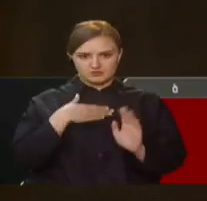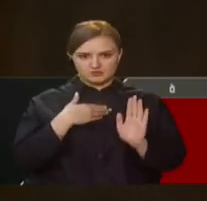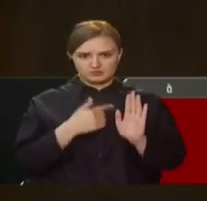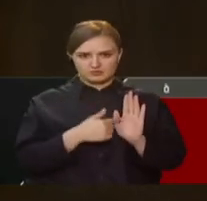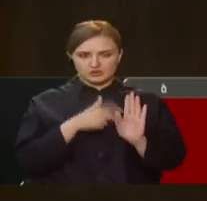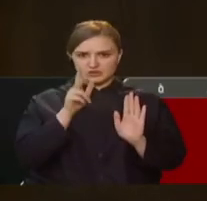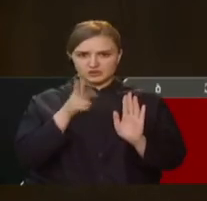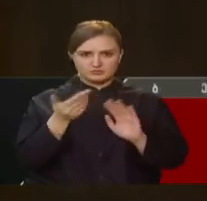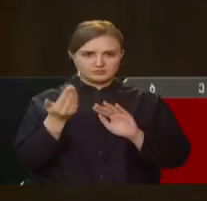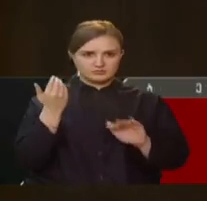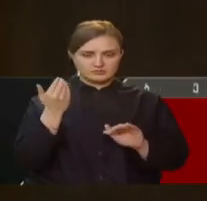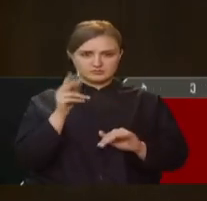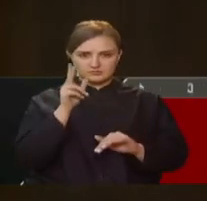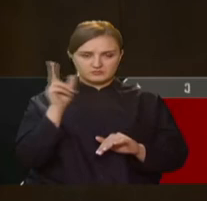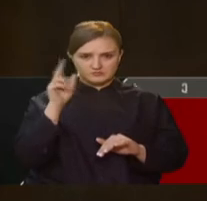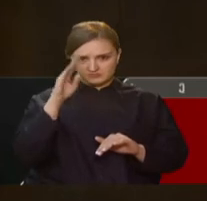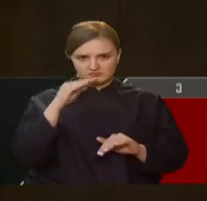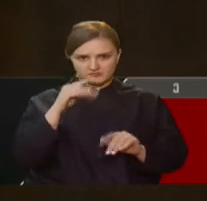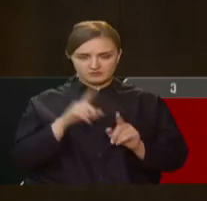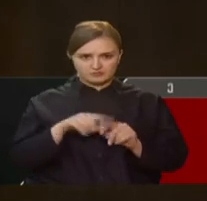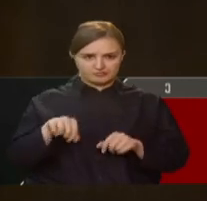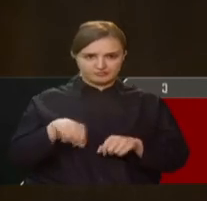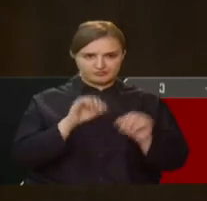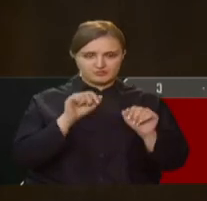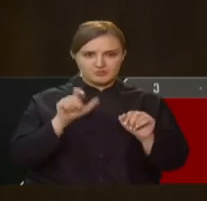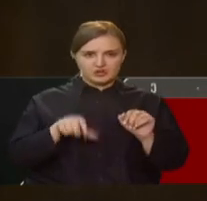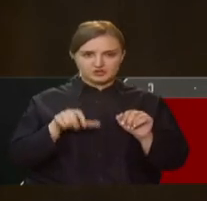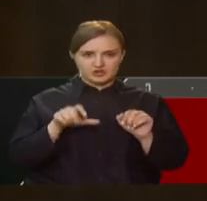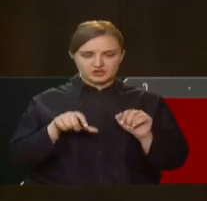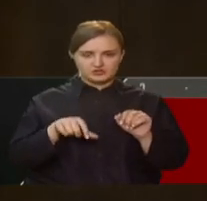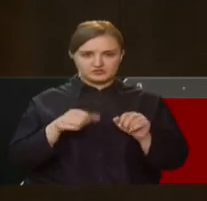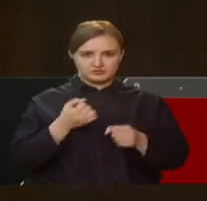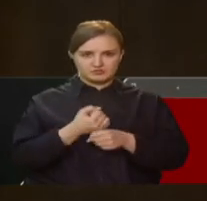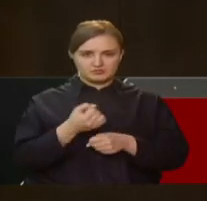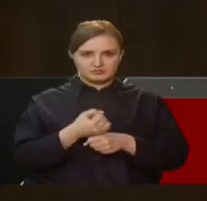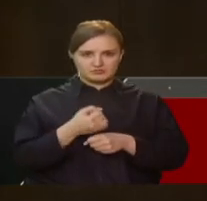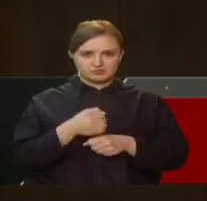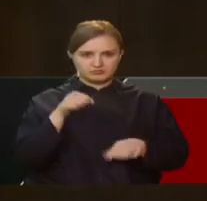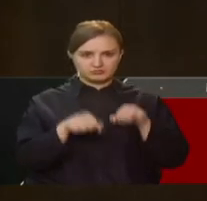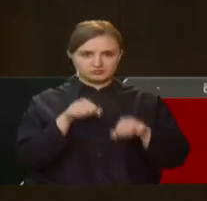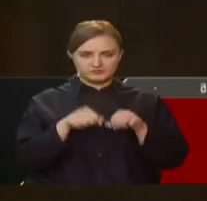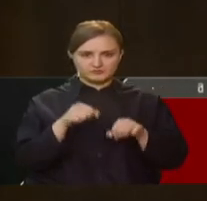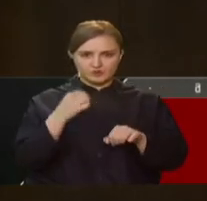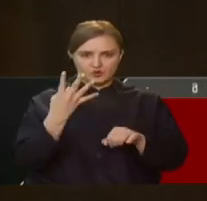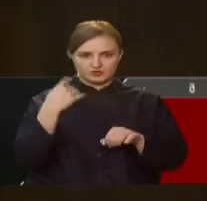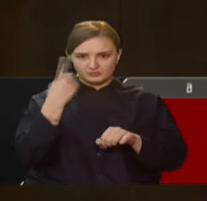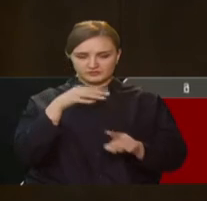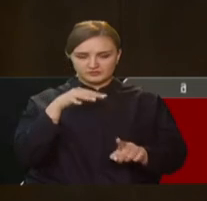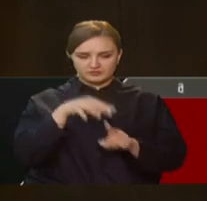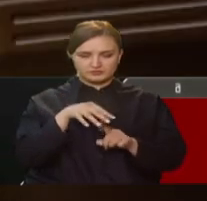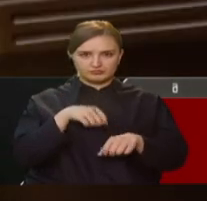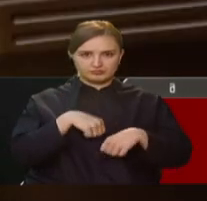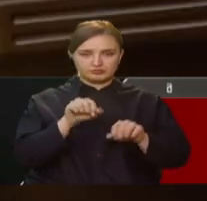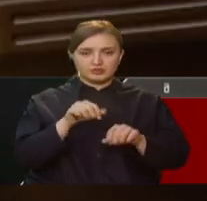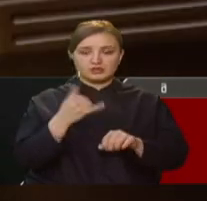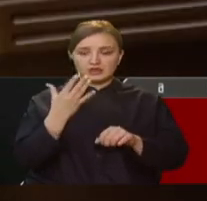Սամից լիսուկան զուտատ մամաչեմի այսետ գոմարեղ ուբաշի շու ամարջանի շուլզ է, չա ագդես, ծեմ ես, ոտխիպ իրի դա եսխամ, ազդա դղեմ դիարարի գամո